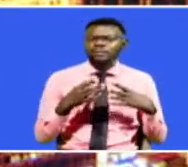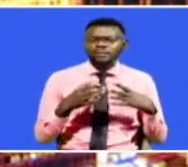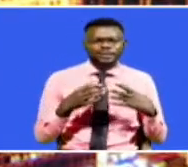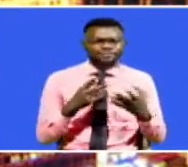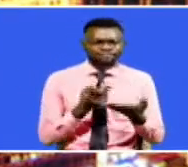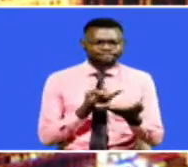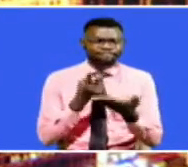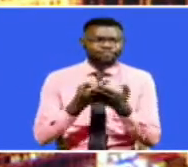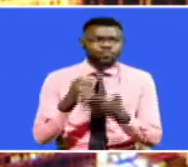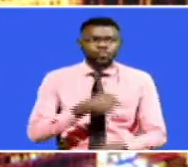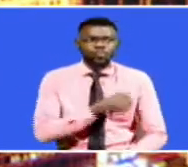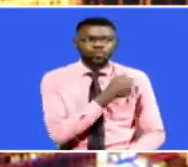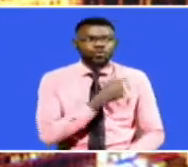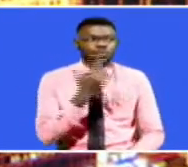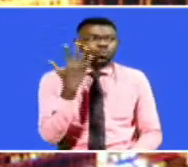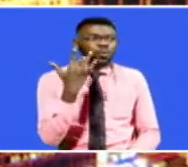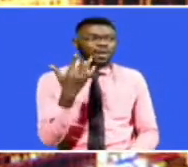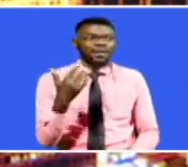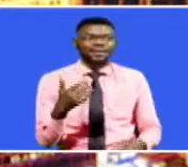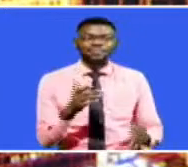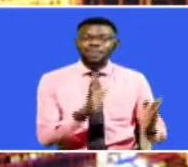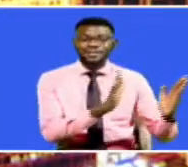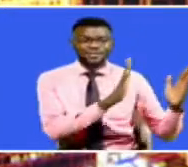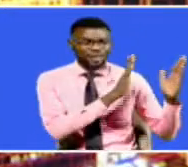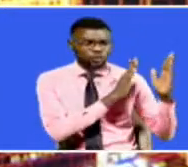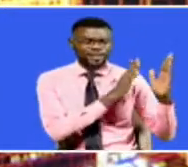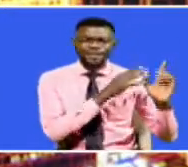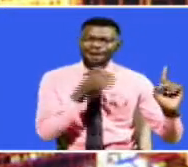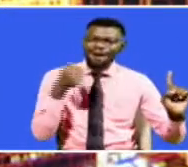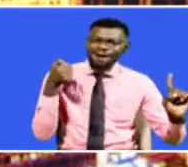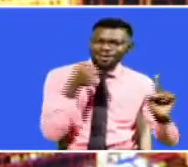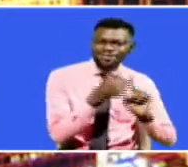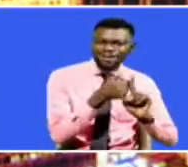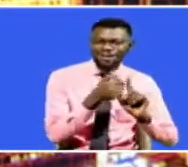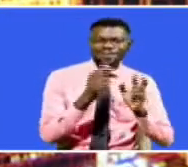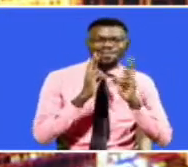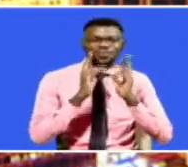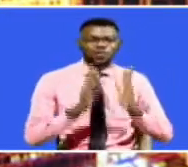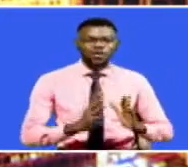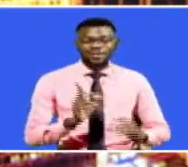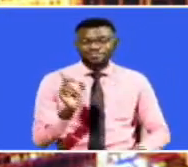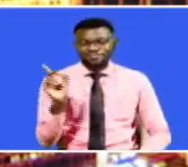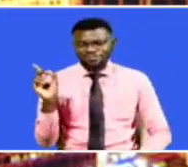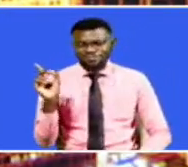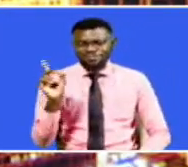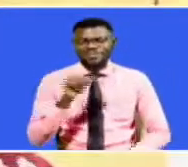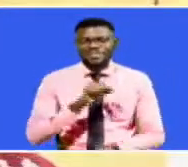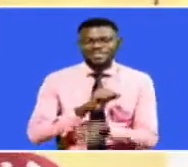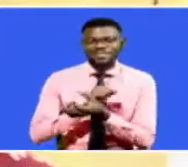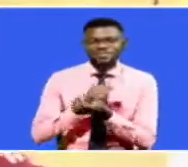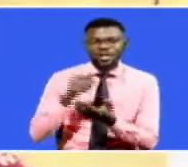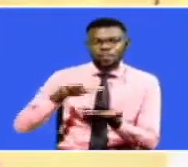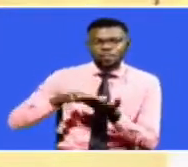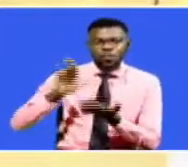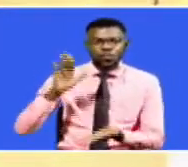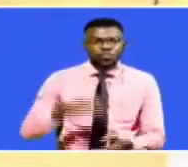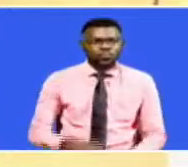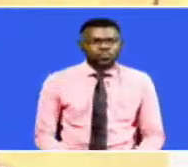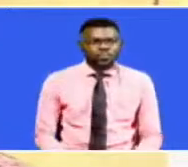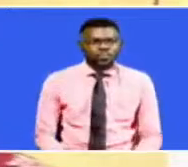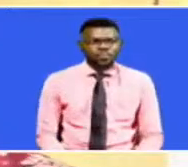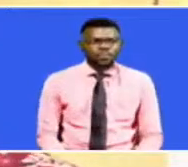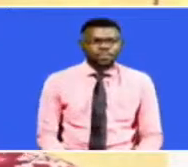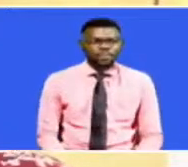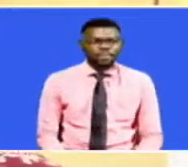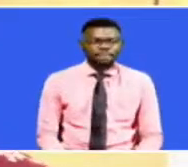kwa madai ya kujeruhiwa na vyombo vya usalama. Mwanahabari Hamza Yusuf anaarifu zaidi. One of my cousin